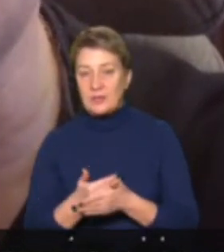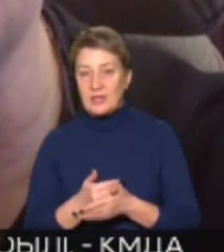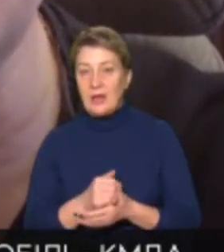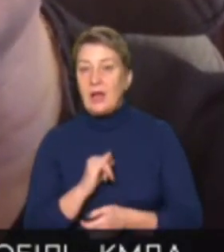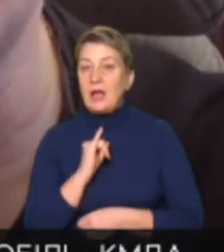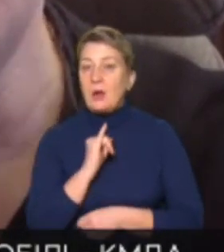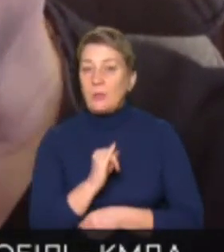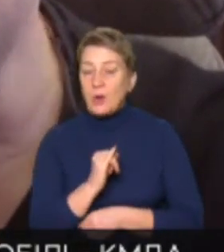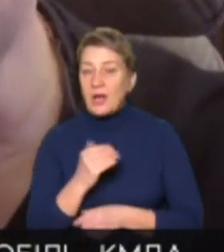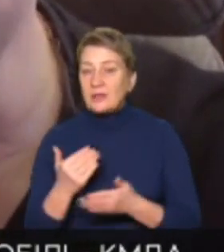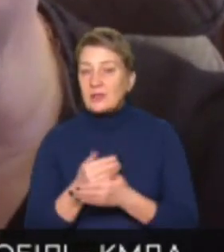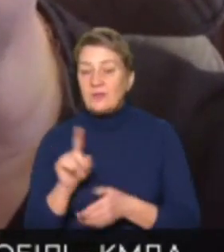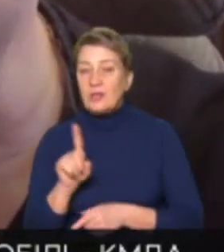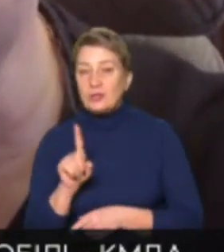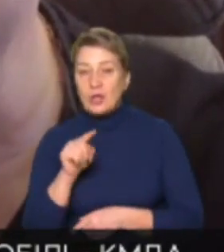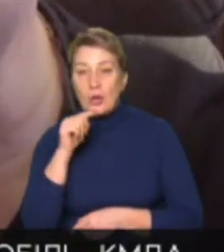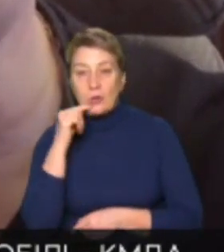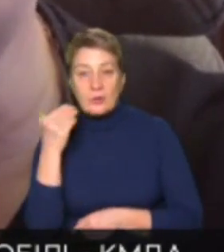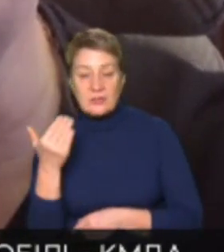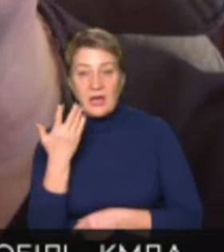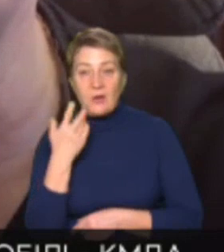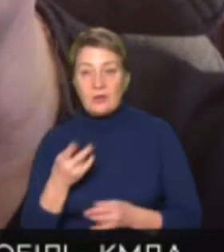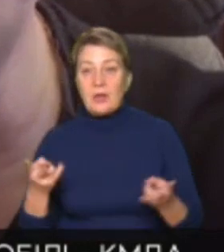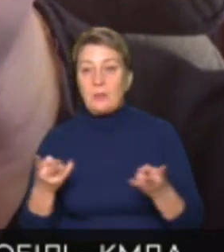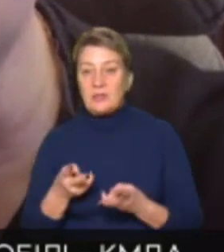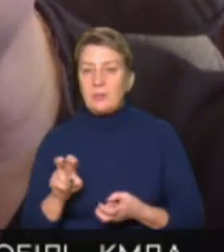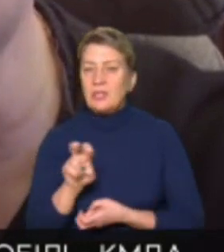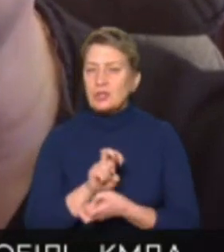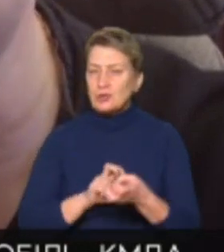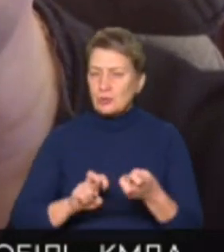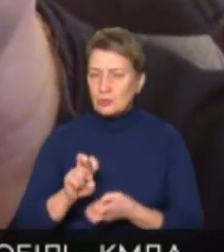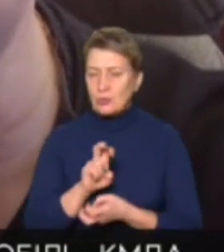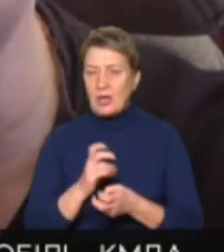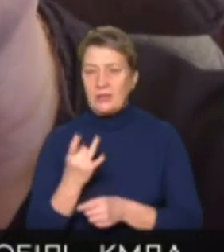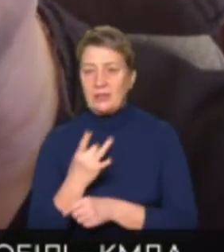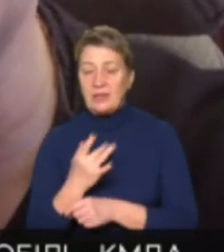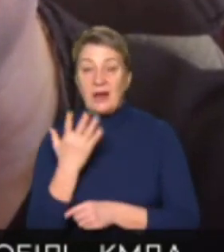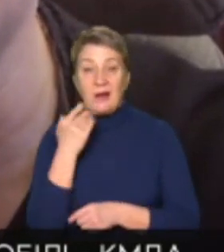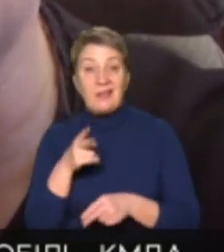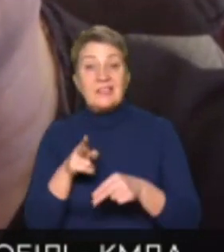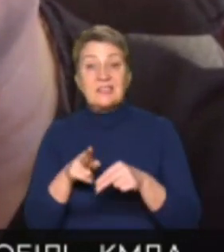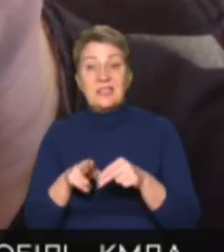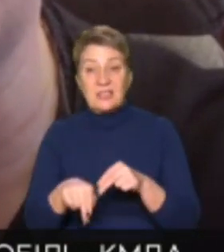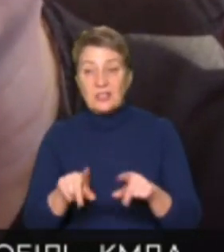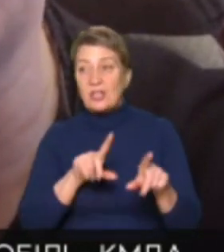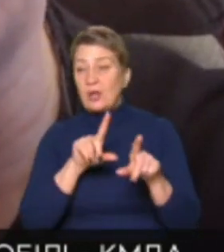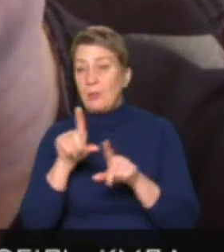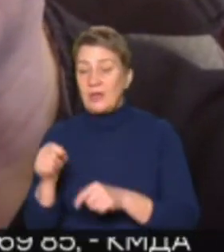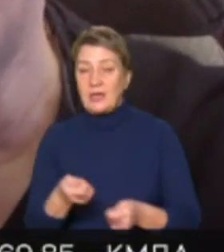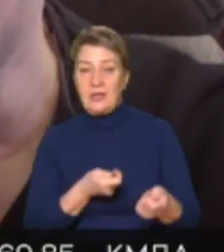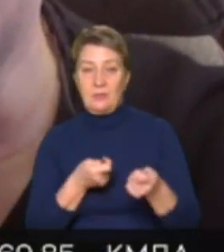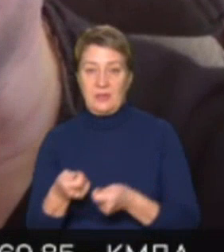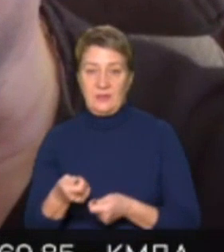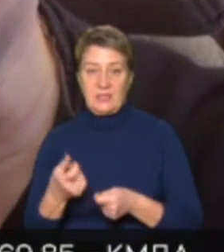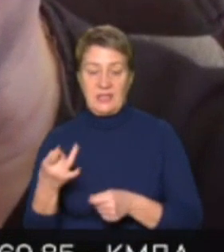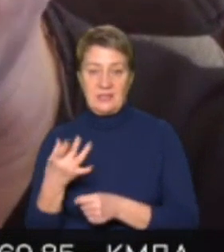Росія, бачите, вони, коли потрібно, вони шукають. І коли боєприпаси закінчувалися, Шойгу поїхав і привіз 1 мільйон снарядів.